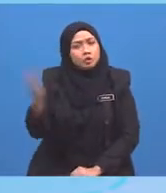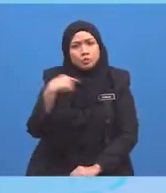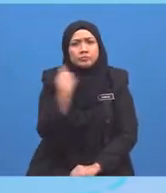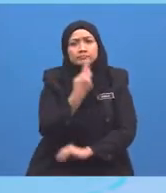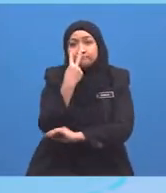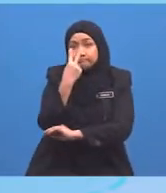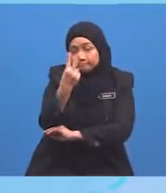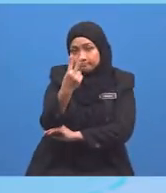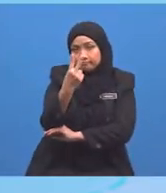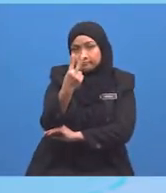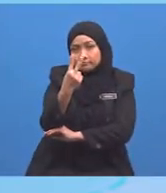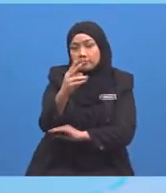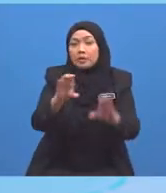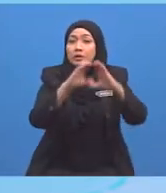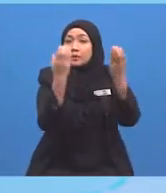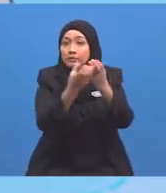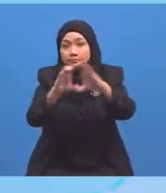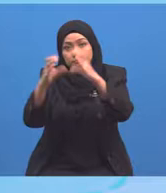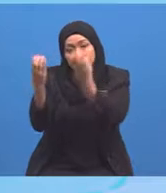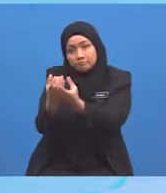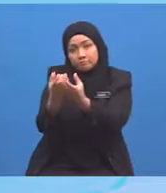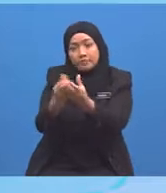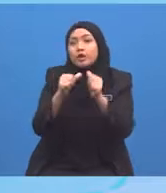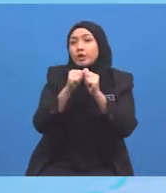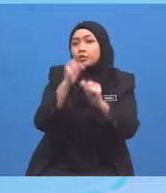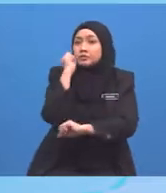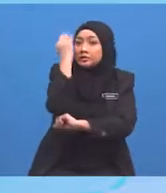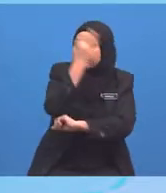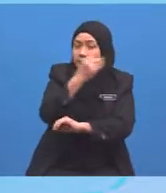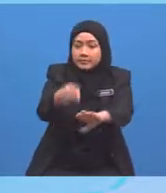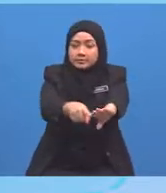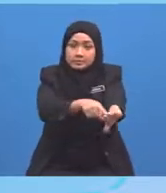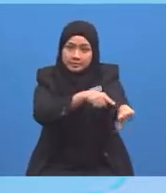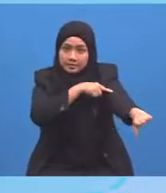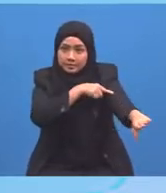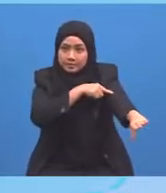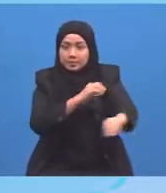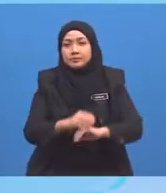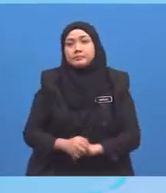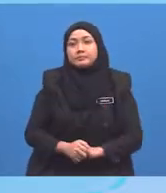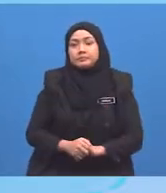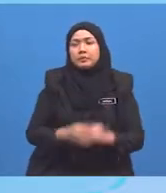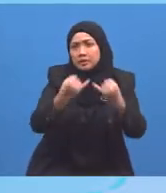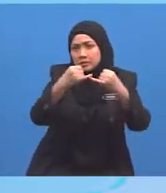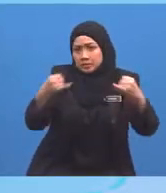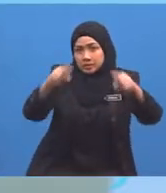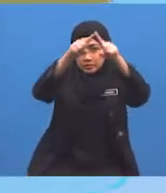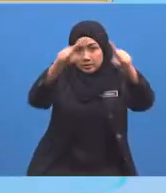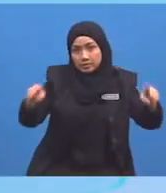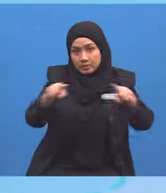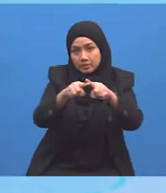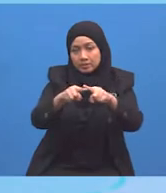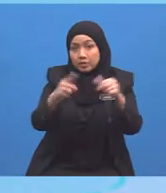geometri segitiga mengikut sudut pedalaman atau panjang sisi.